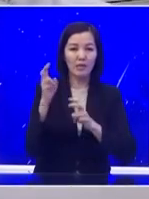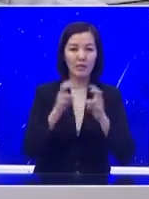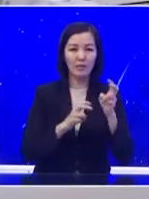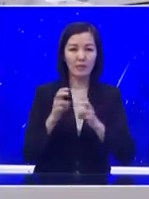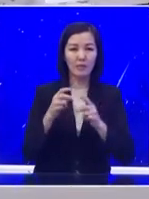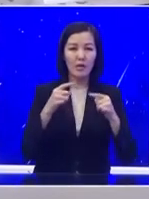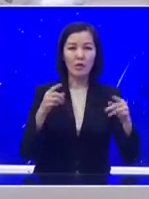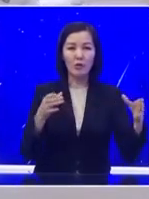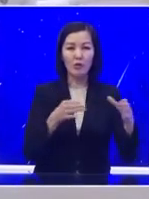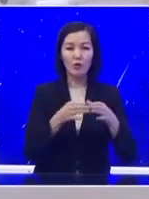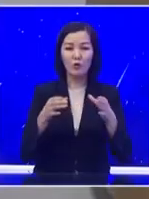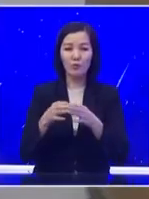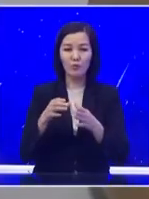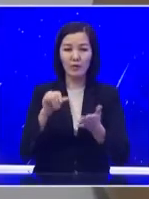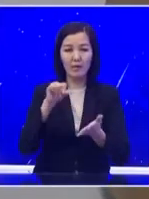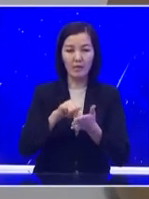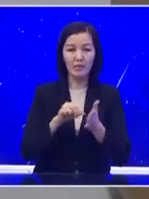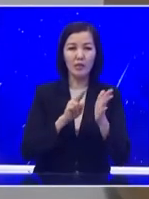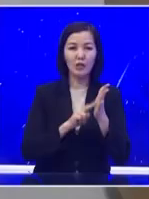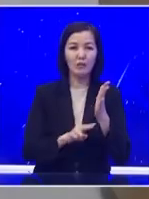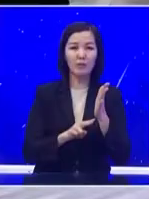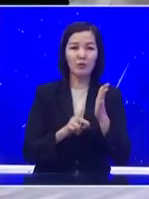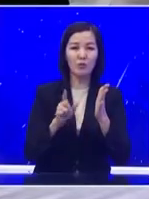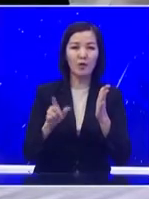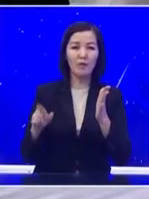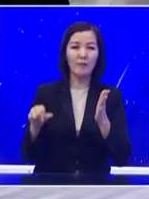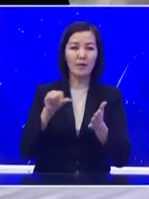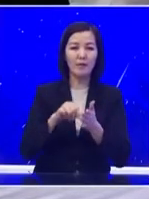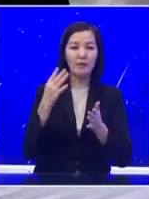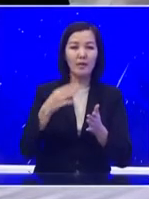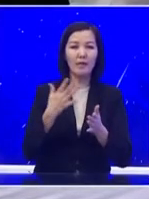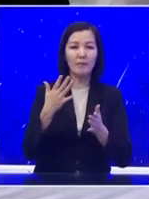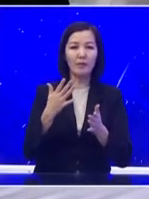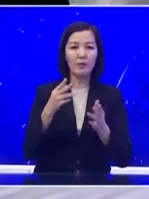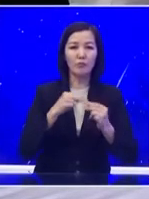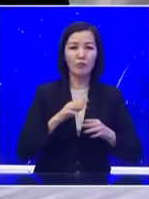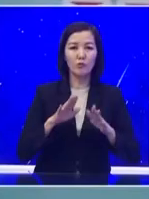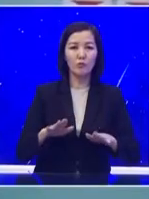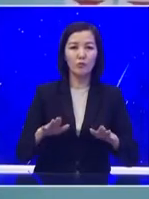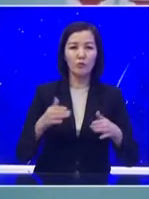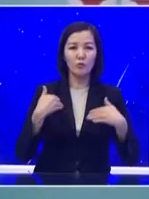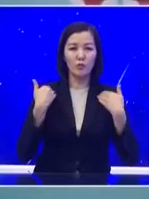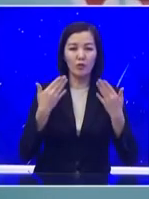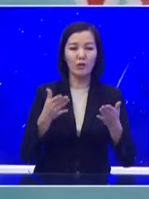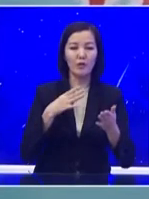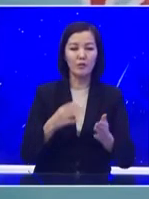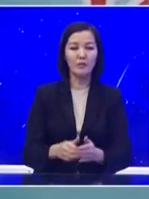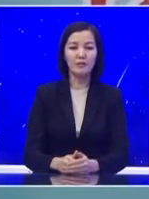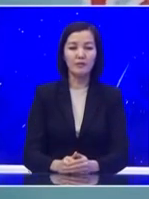мен әртүрлі ұйым өкілдері келіпті. Аясында 70-ке жуық адам қатысып, 45 бос жұмыс орындары ұсынылды.